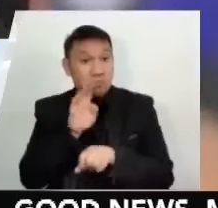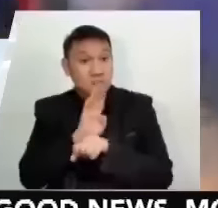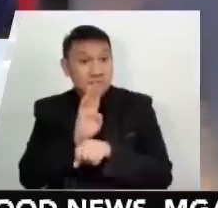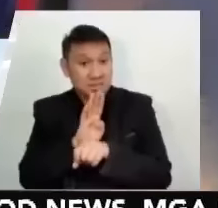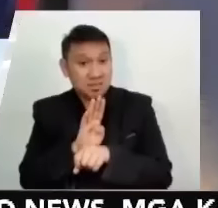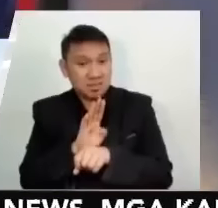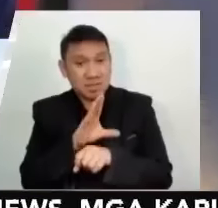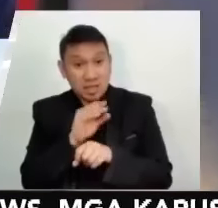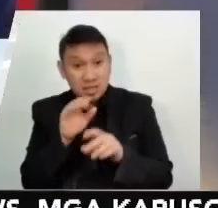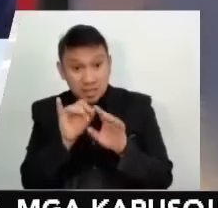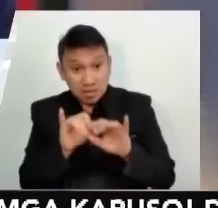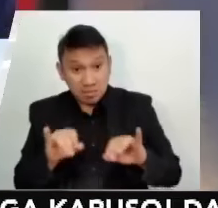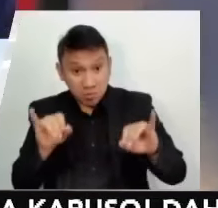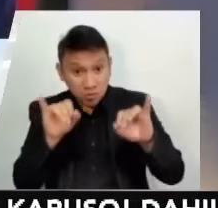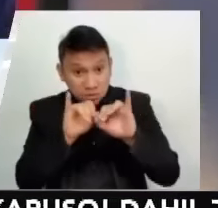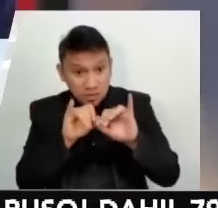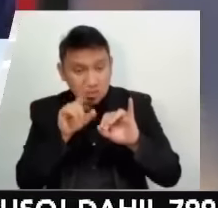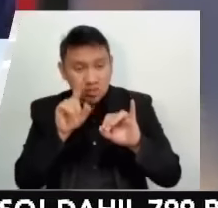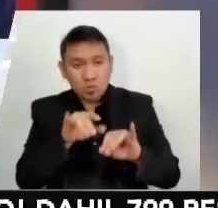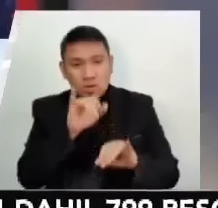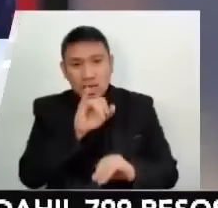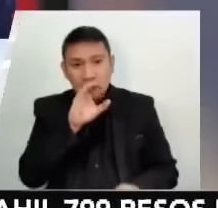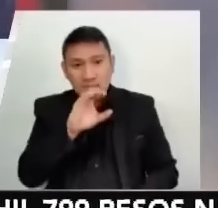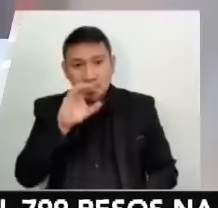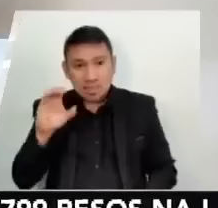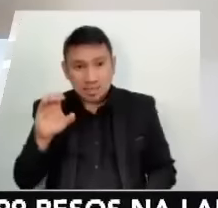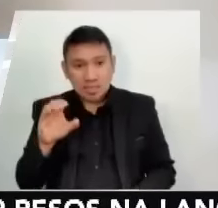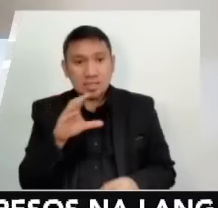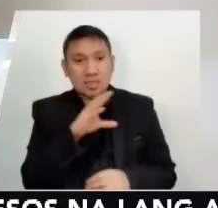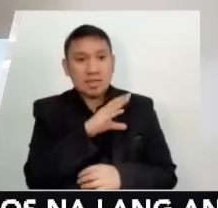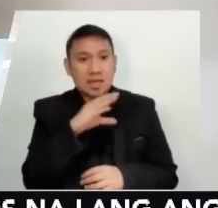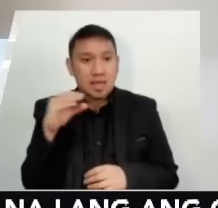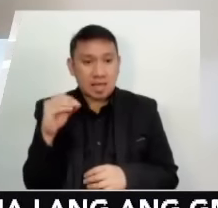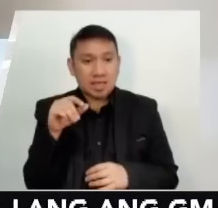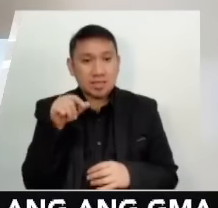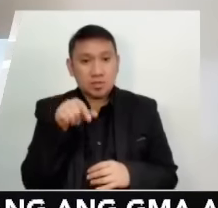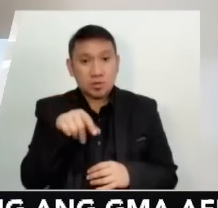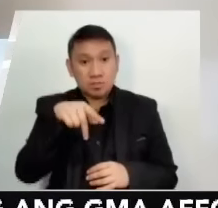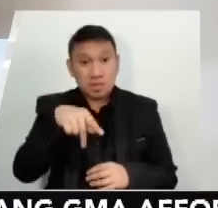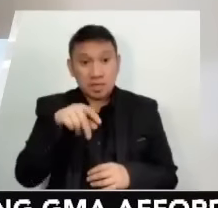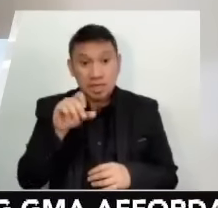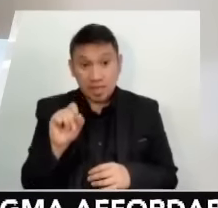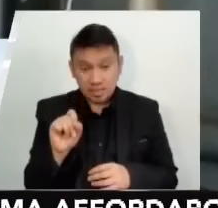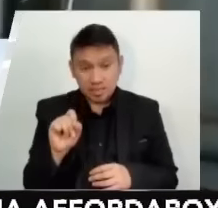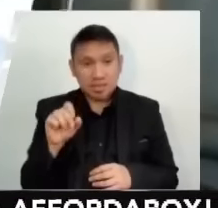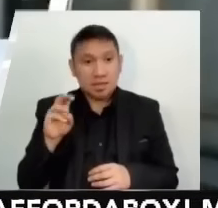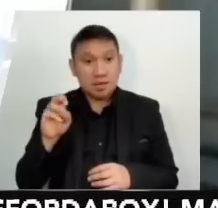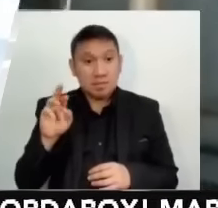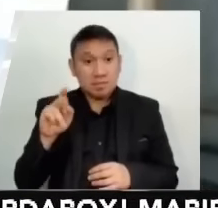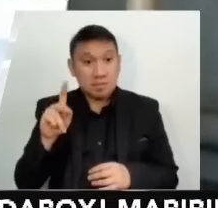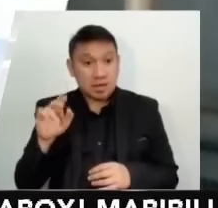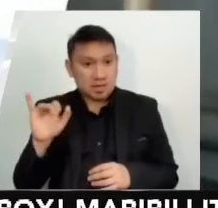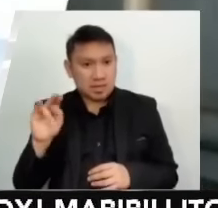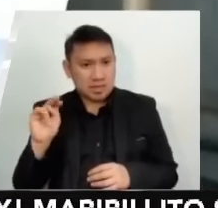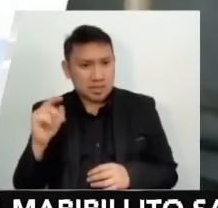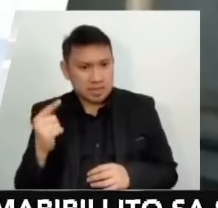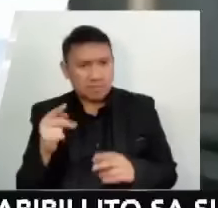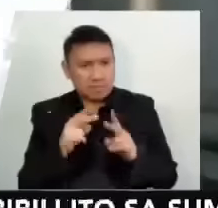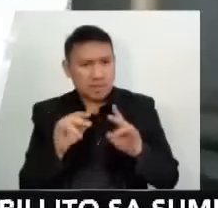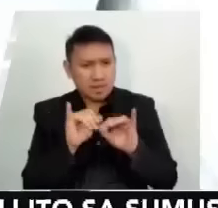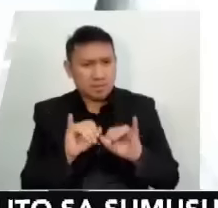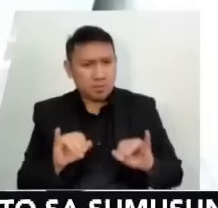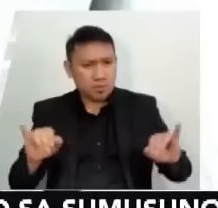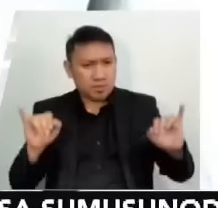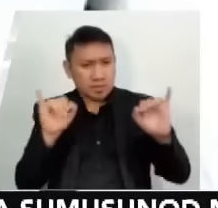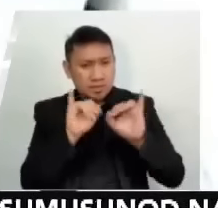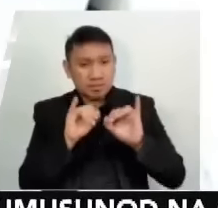commodity clearance o icc at Philippine standard markings o PS markings sa produktong ibin benta hindi pwedeng gumawa Mag manufacture ng